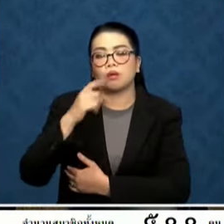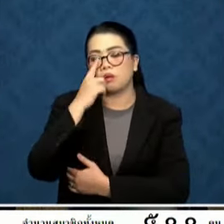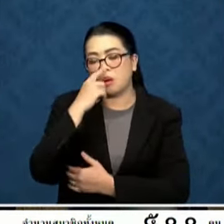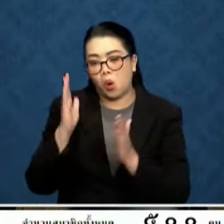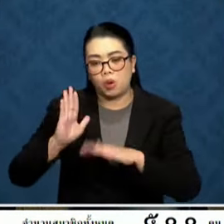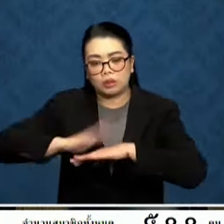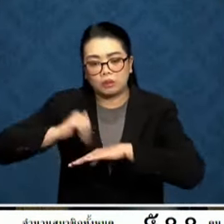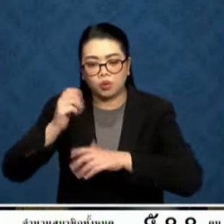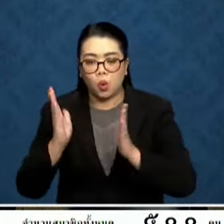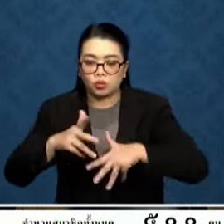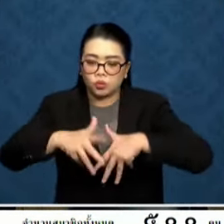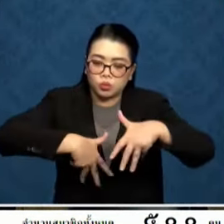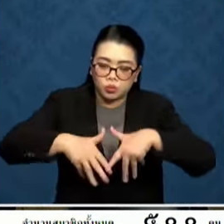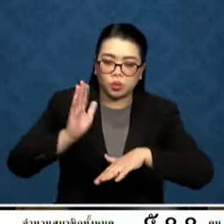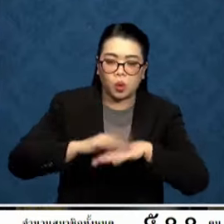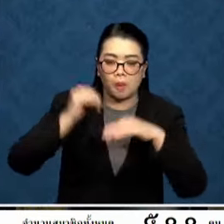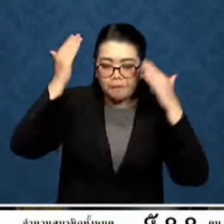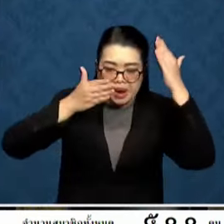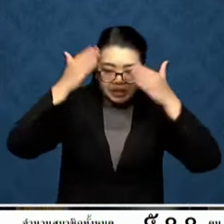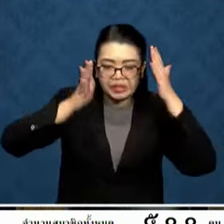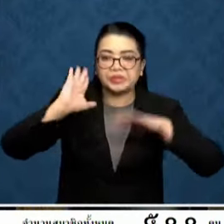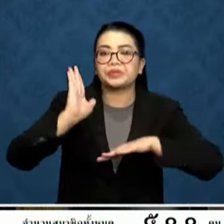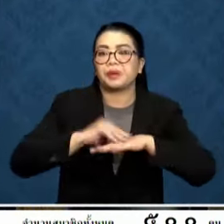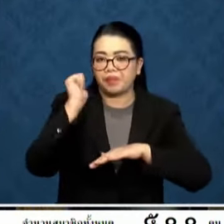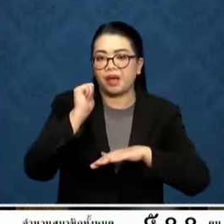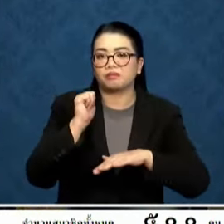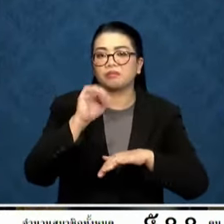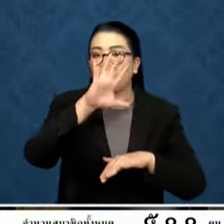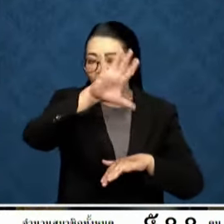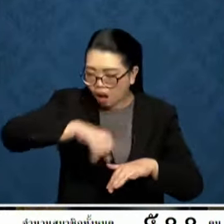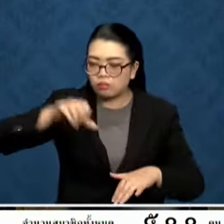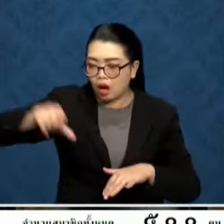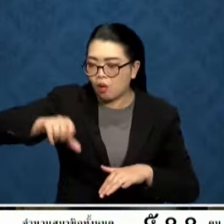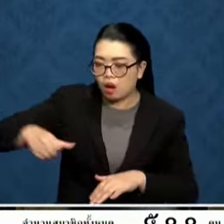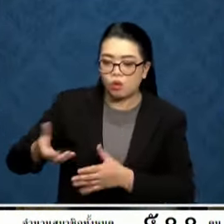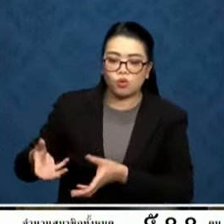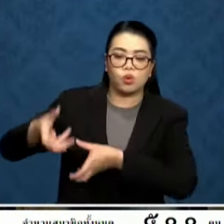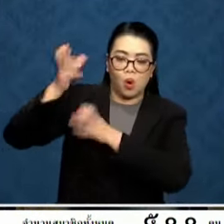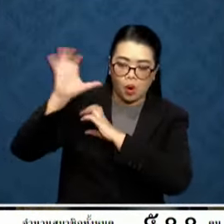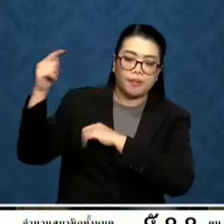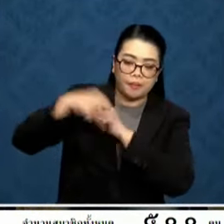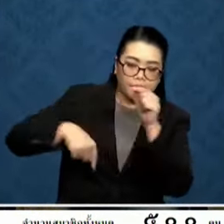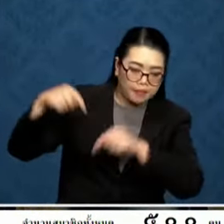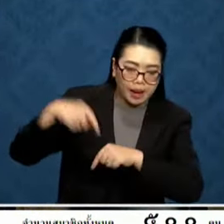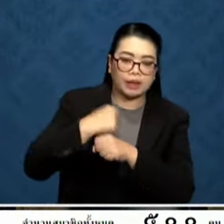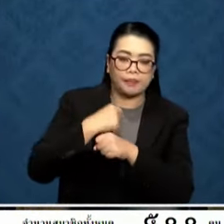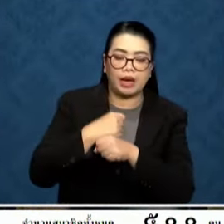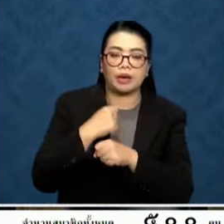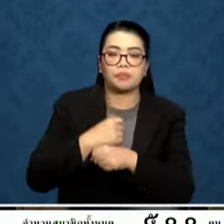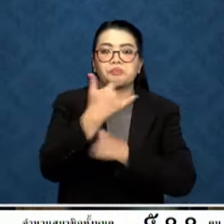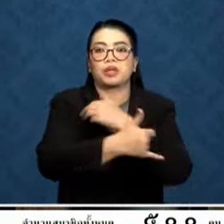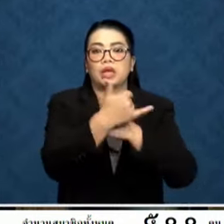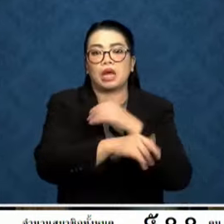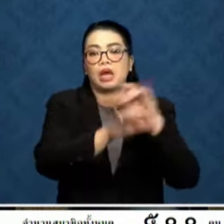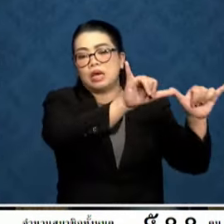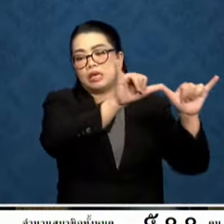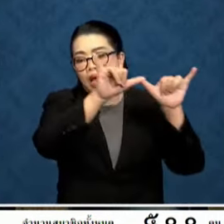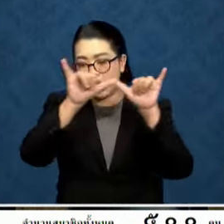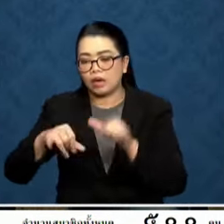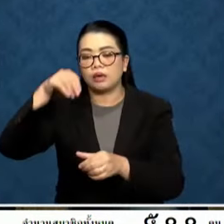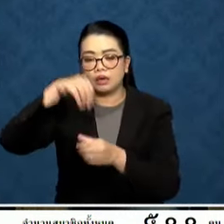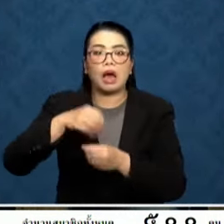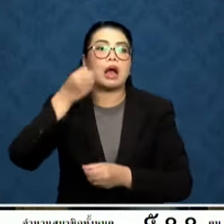ท้องถิ่นคนมาเลยที่มีฝีมือและไปทำงานอยู่ในต่างประเทศจูงใจ